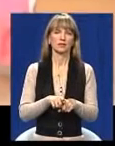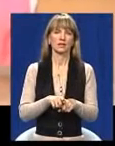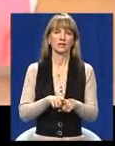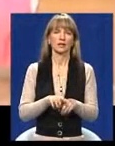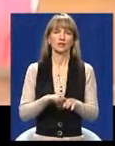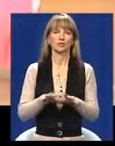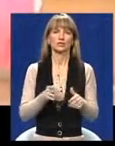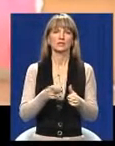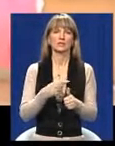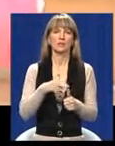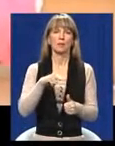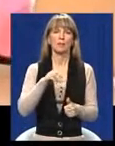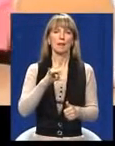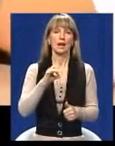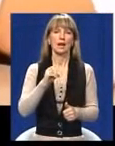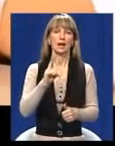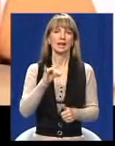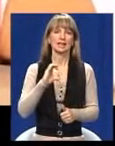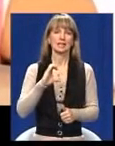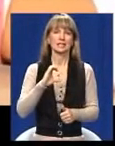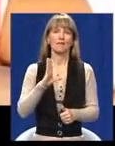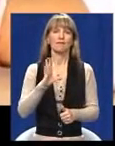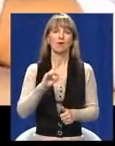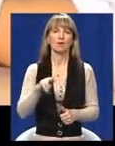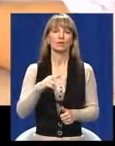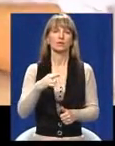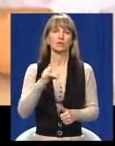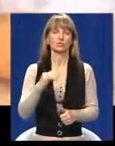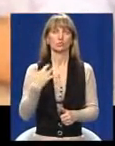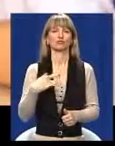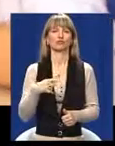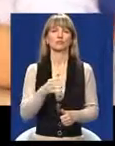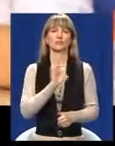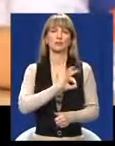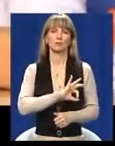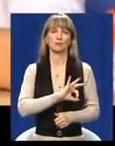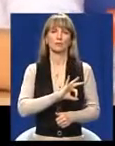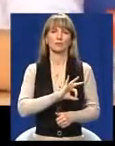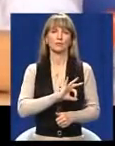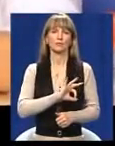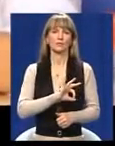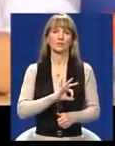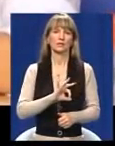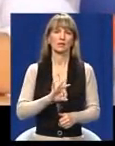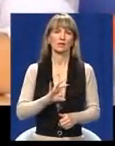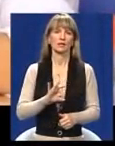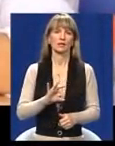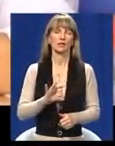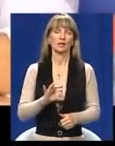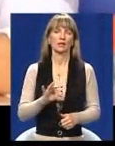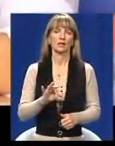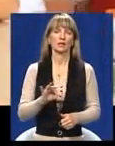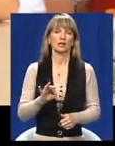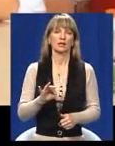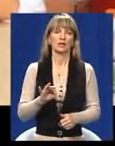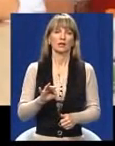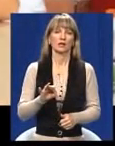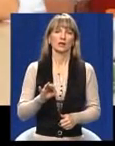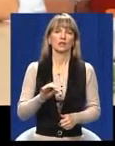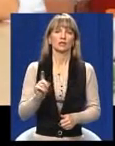водню або гідрооксид водню. Для чого використовується перекис водню? В медицині для того,